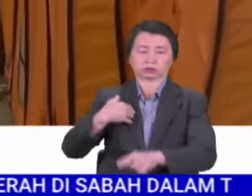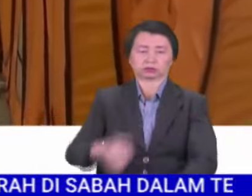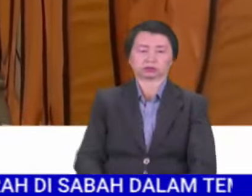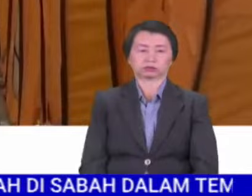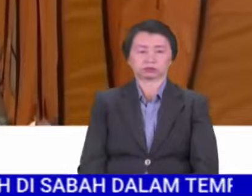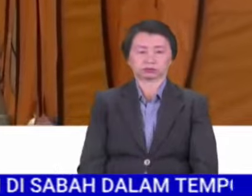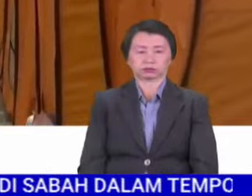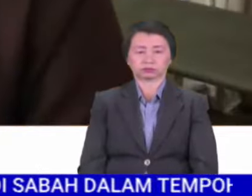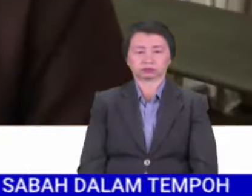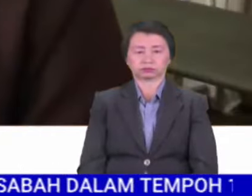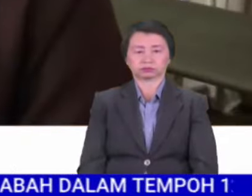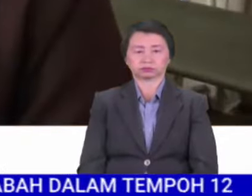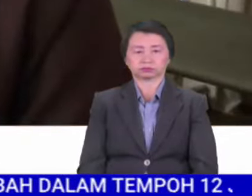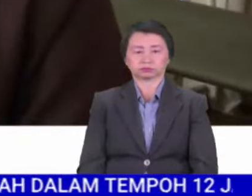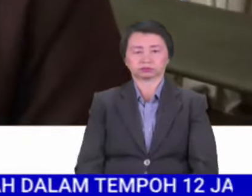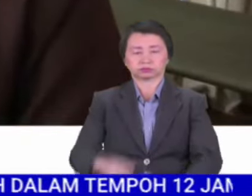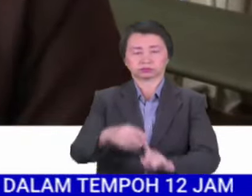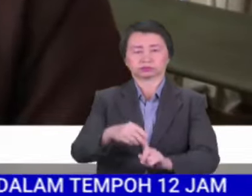terjebas